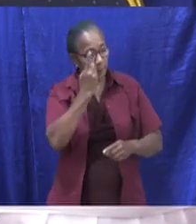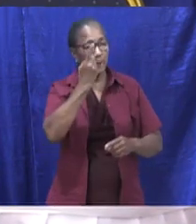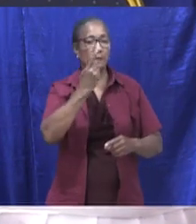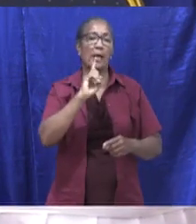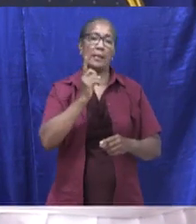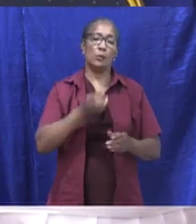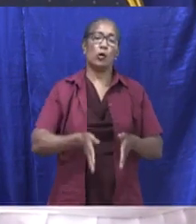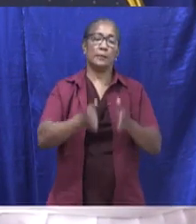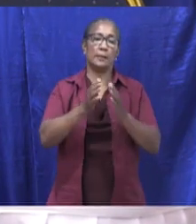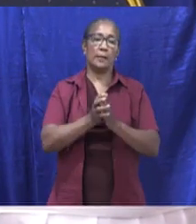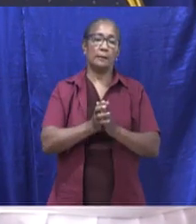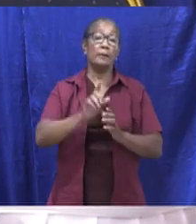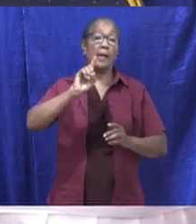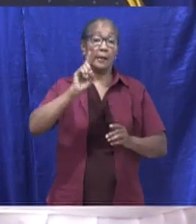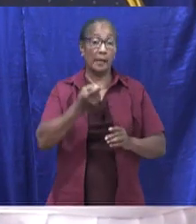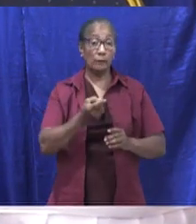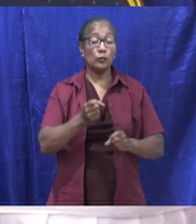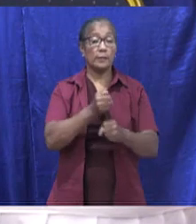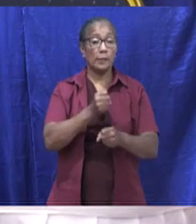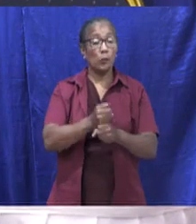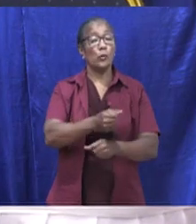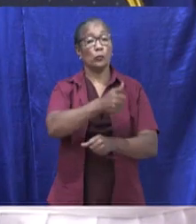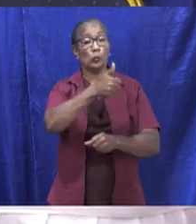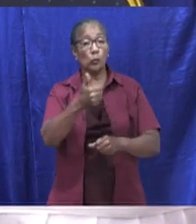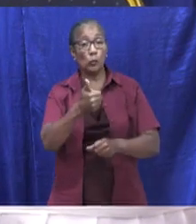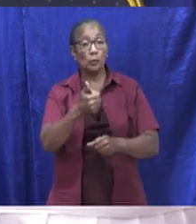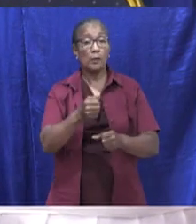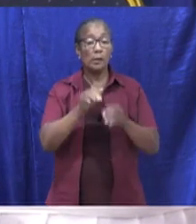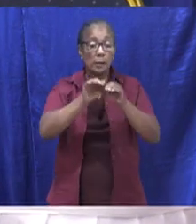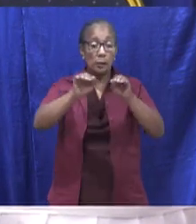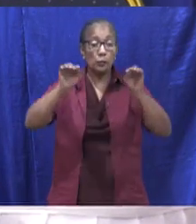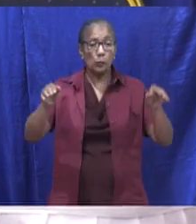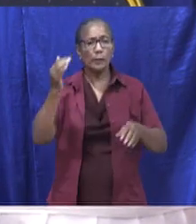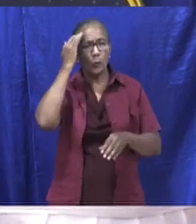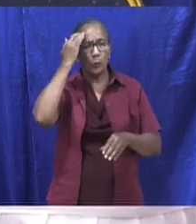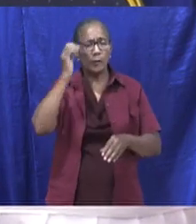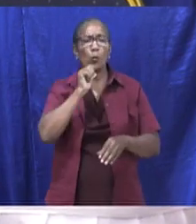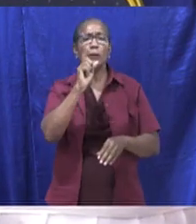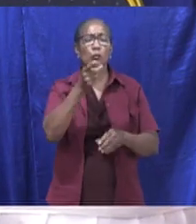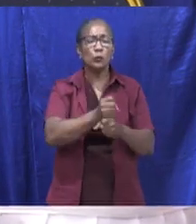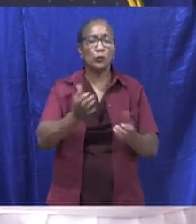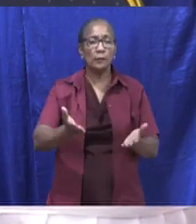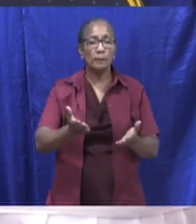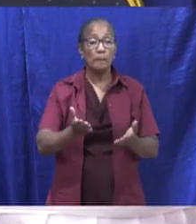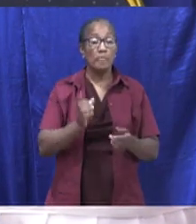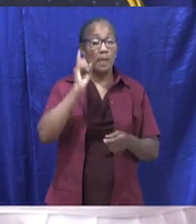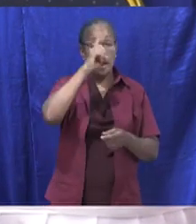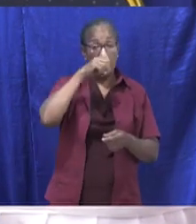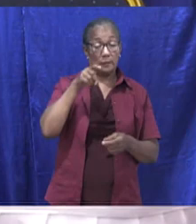alleen. En daarvoor zijn de diensten heel goed geïnstrueerd en zij weten precies wat zij moeten doen. Als